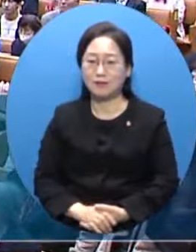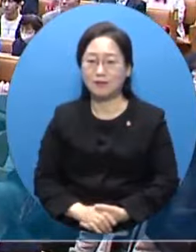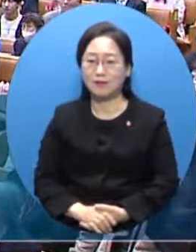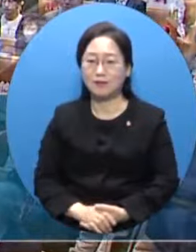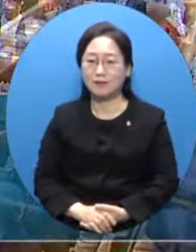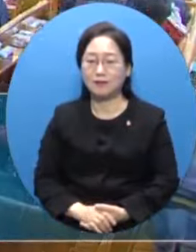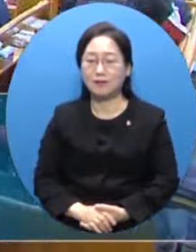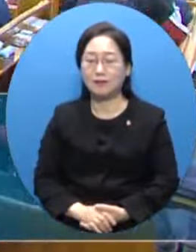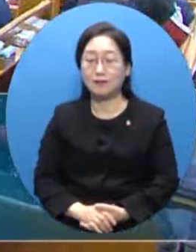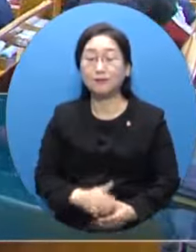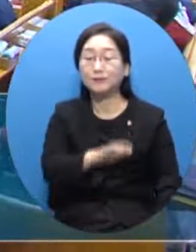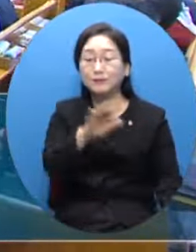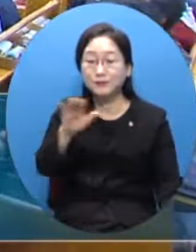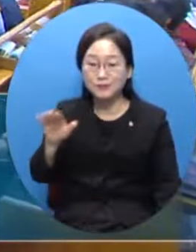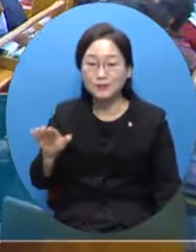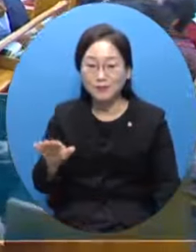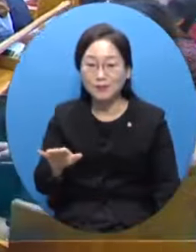우리가